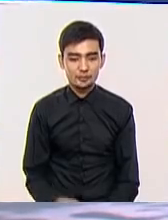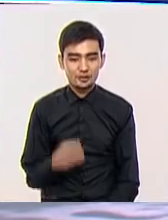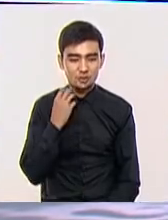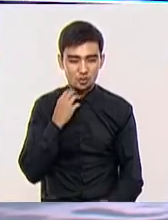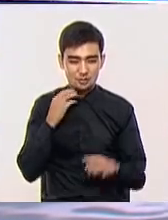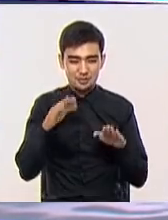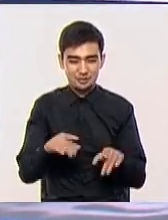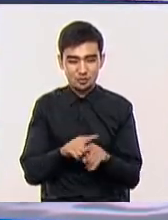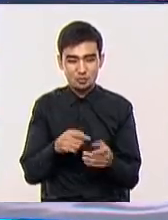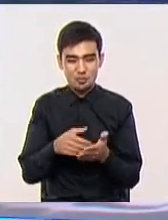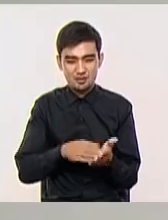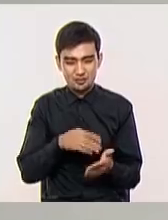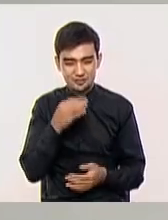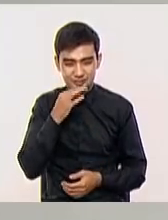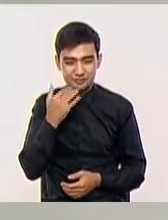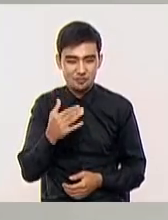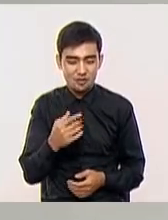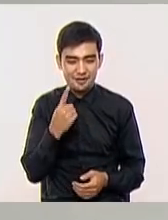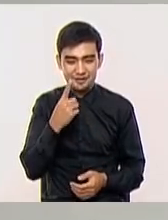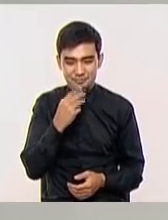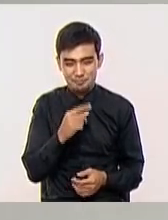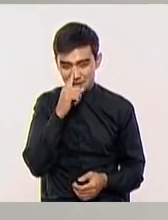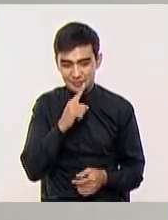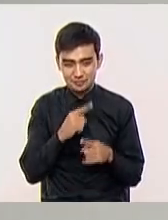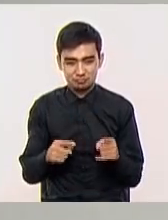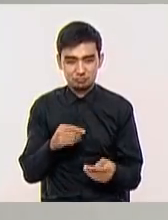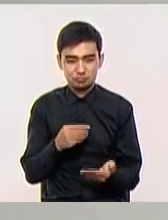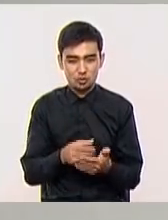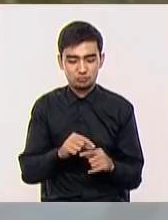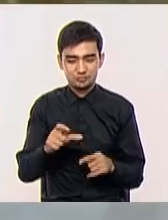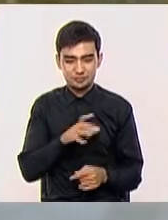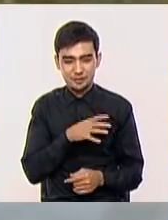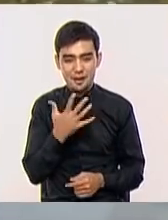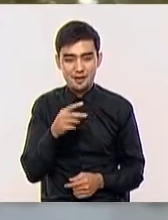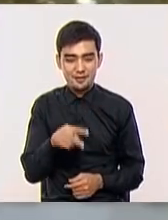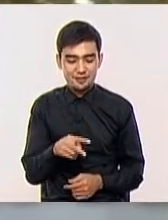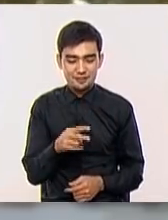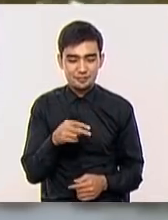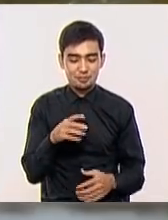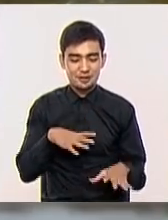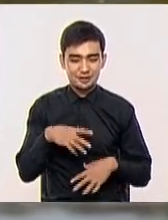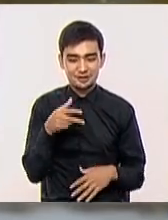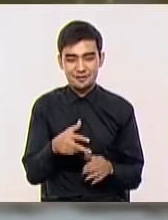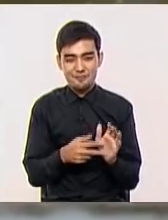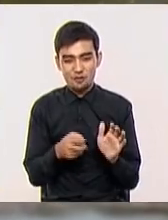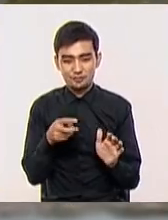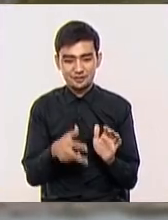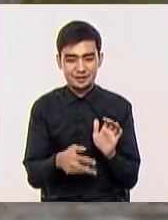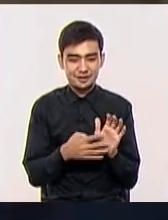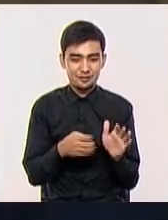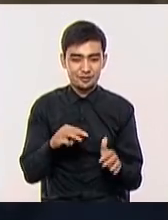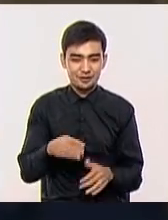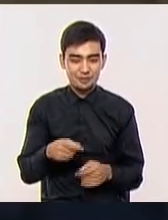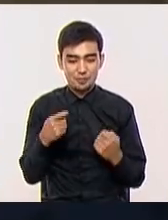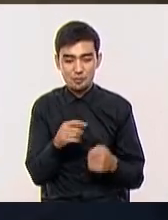Қызылордада да күнбағыс майының бағасы соңғы бір айда қатты өскен. Бұған дейін сұйық майдың 5 литрі базарда 3800-3900 теңгеден